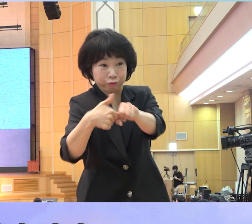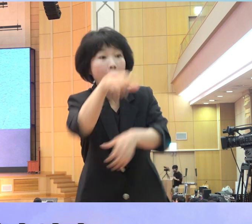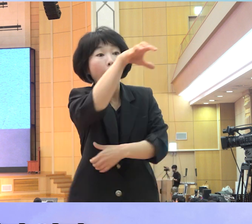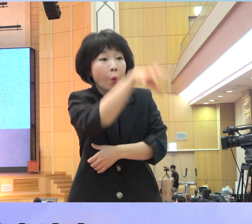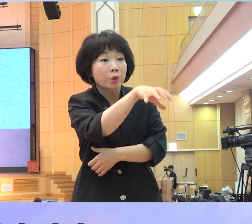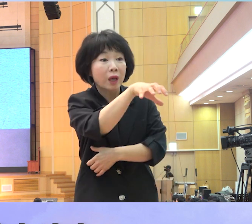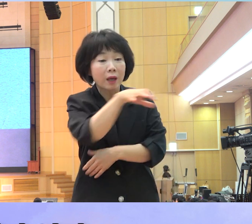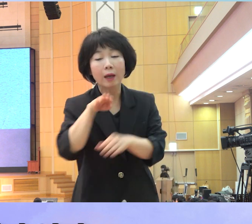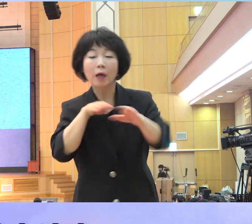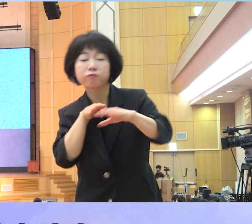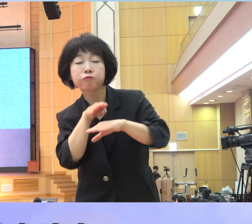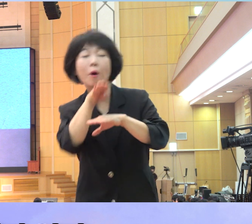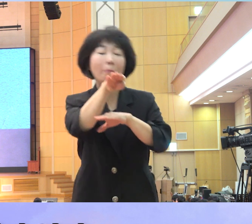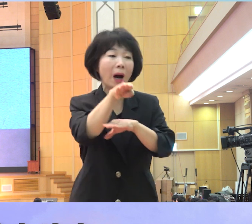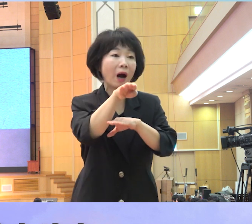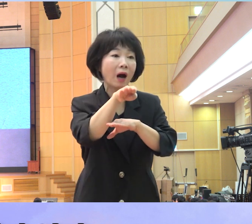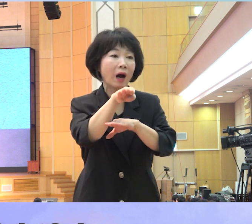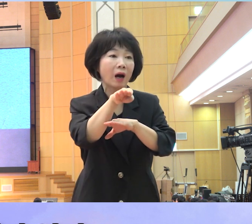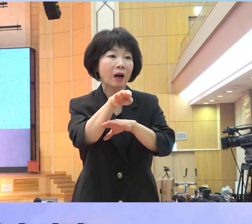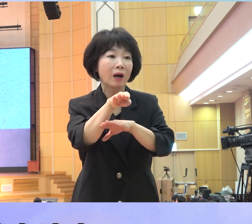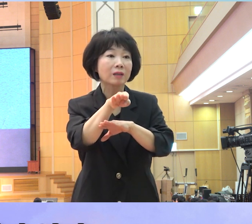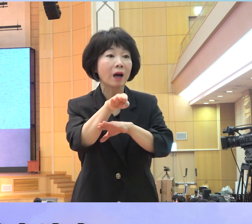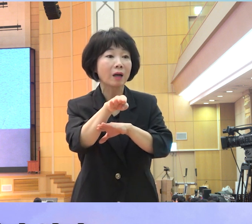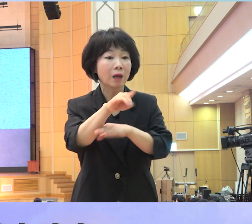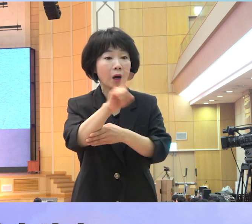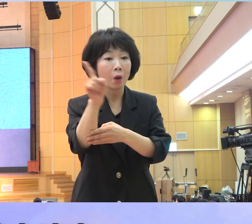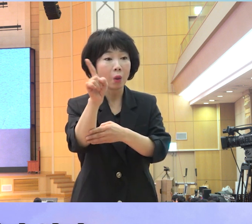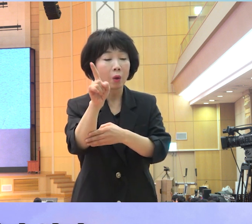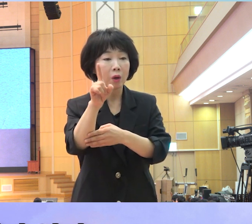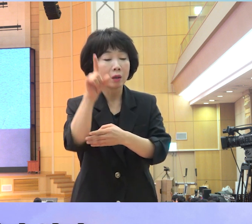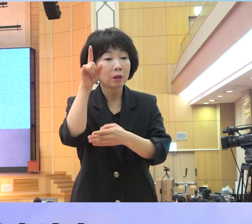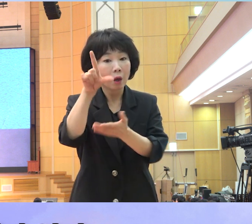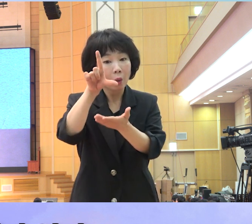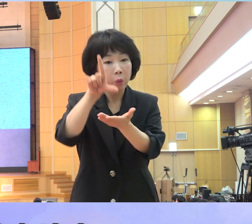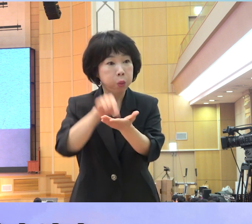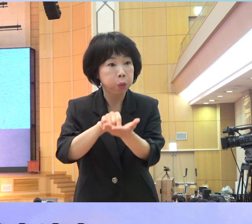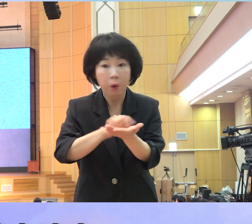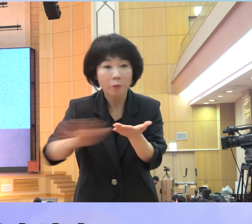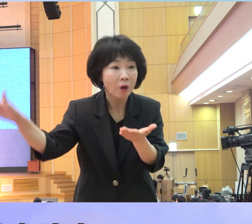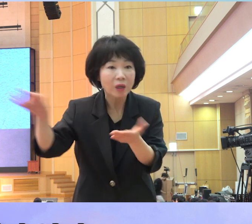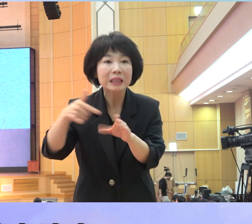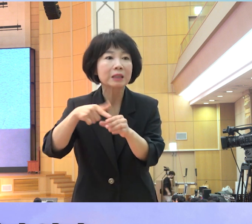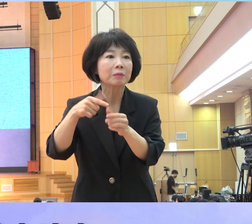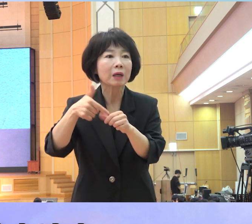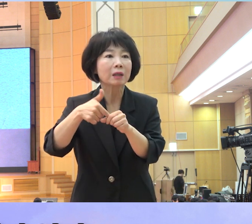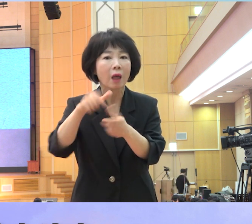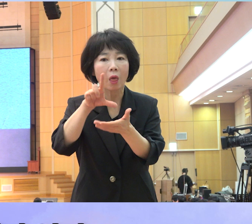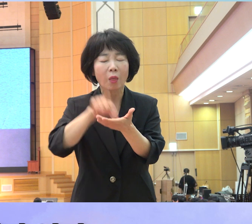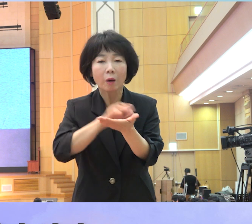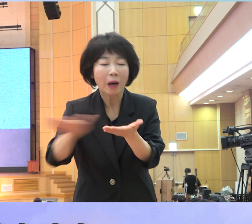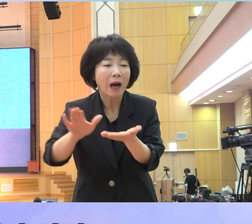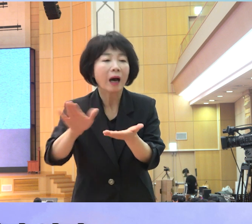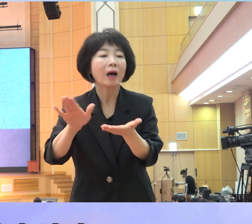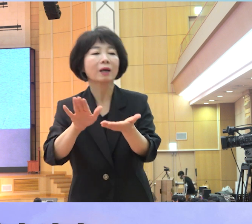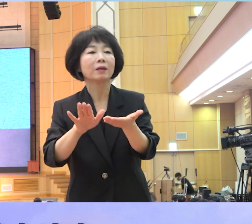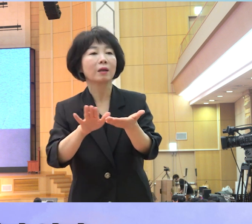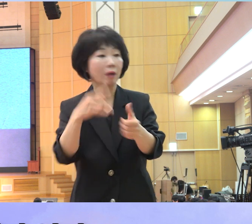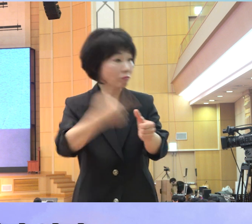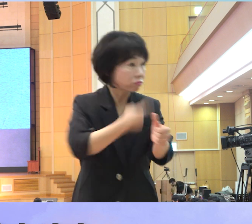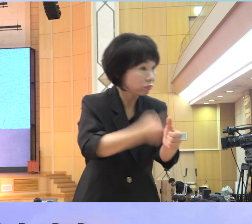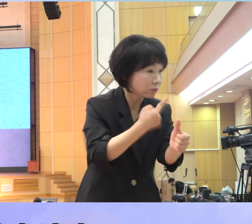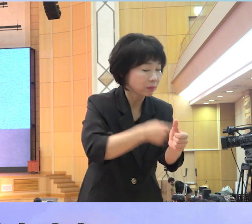셀프 주유소는 말 그대로 자기 스스로 주유를 하고 또 영수증이 나오고 이러는데 그 영수증 나오는데 뭐라고 써 있는지